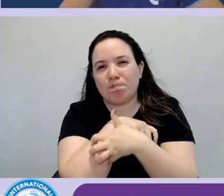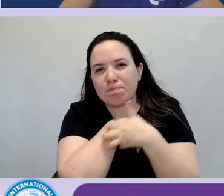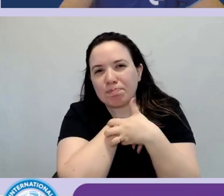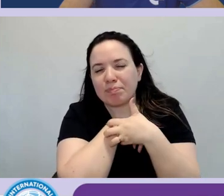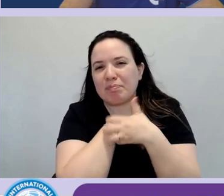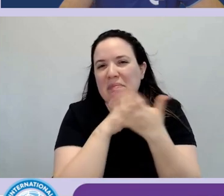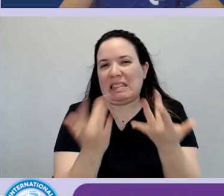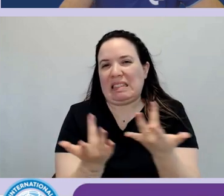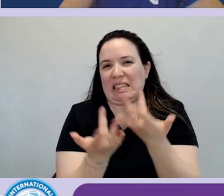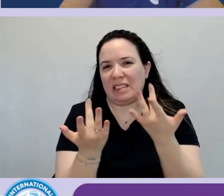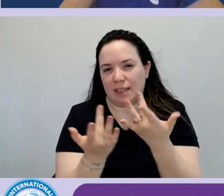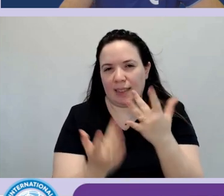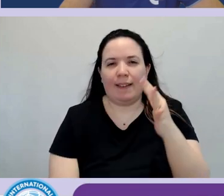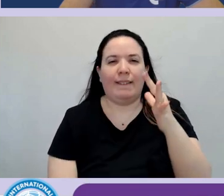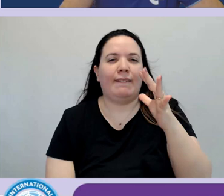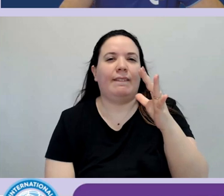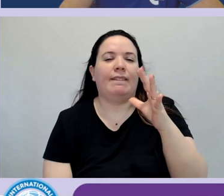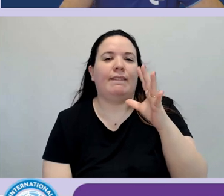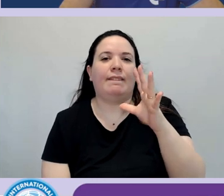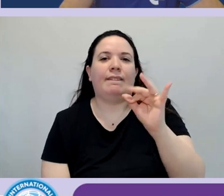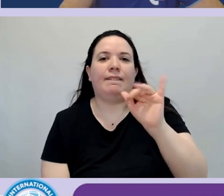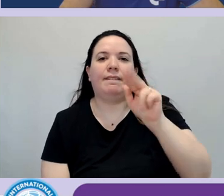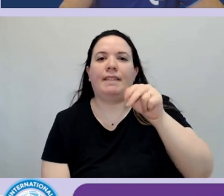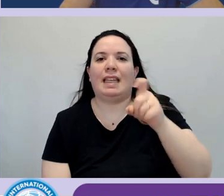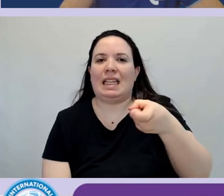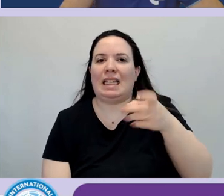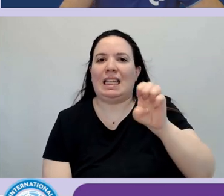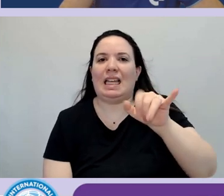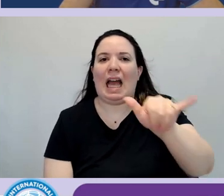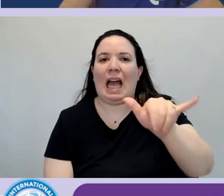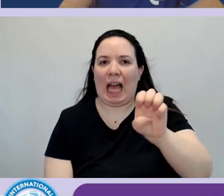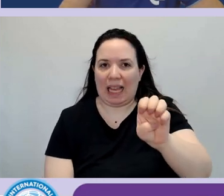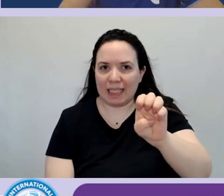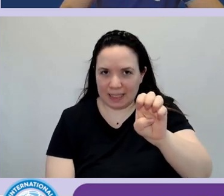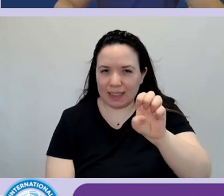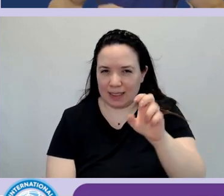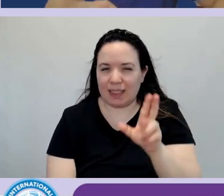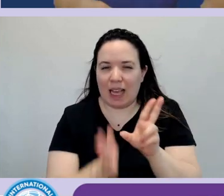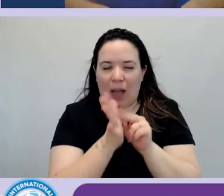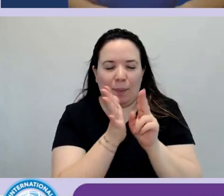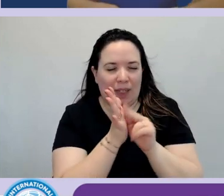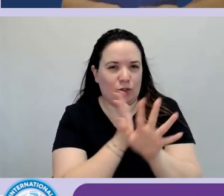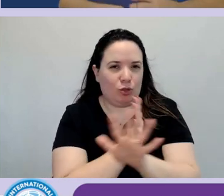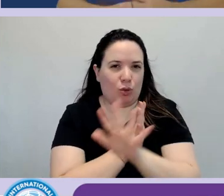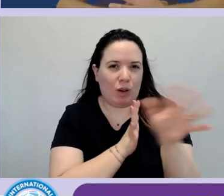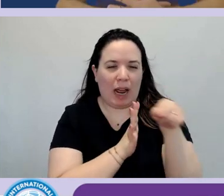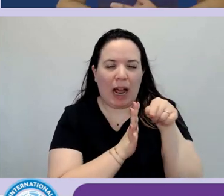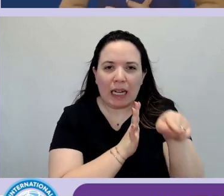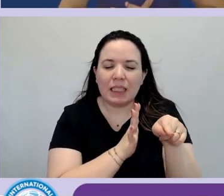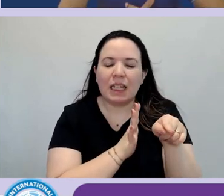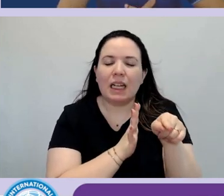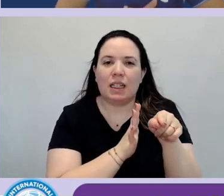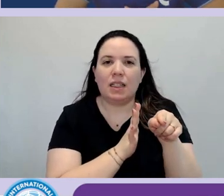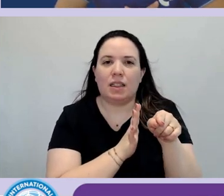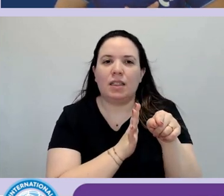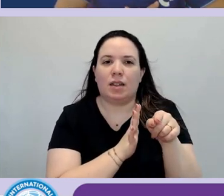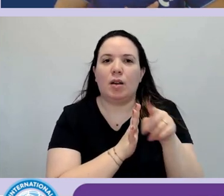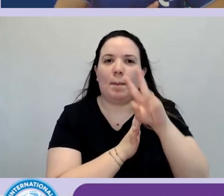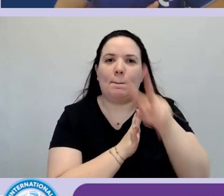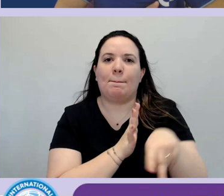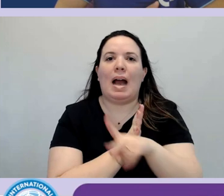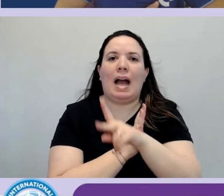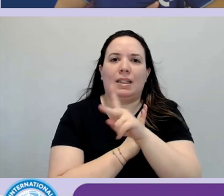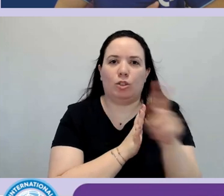e parlo di singi che è un'altra applicazione supportata in questo caso da